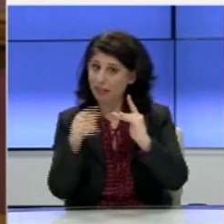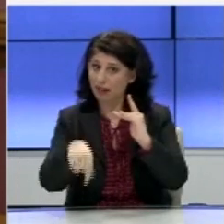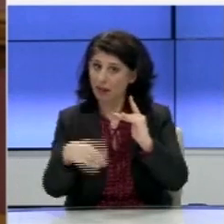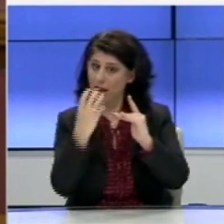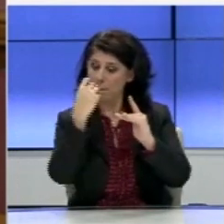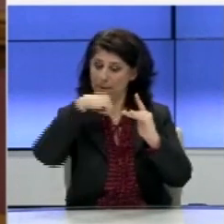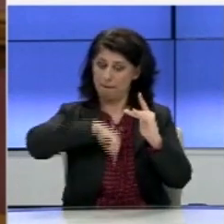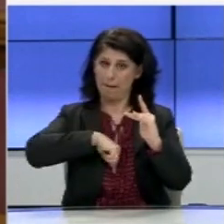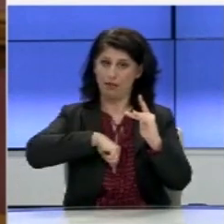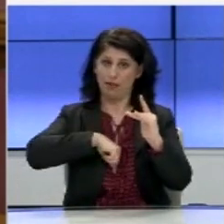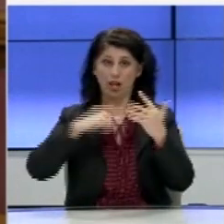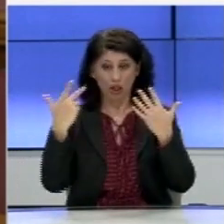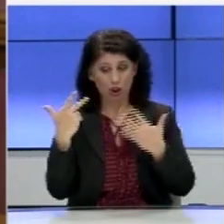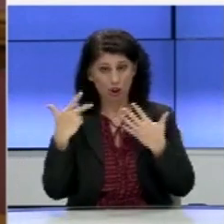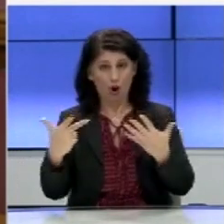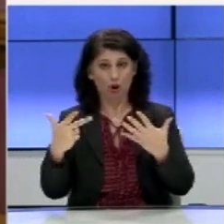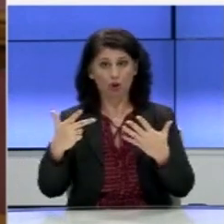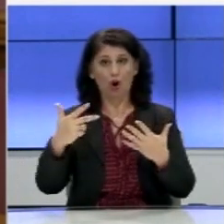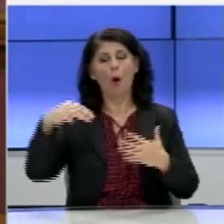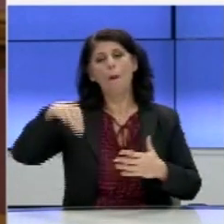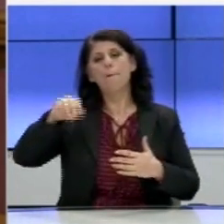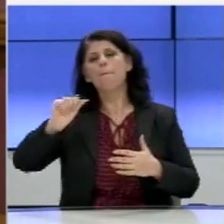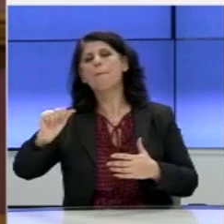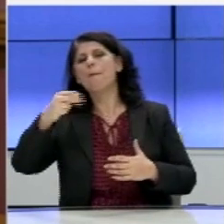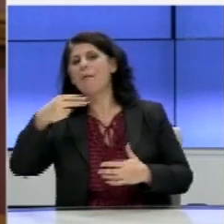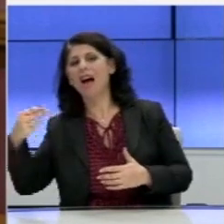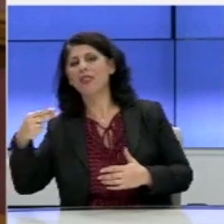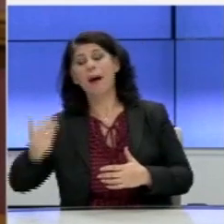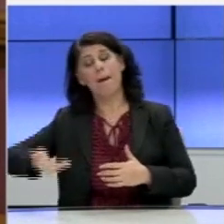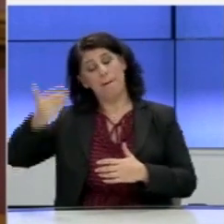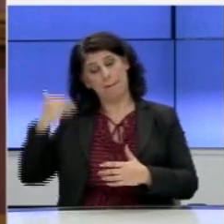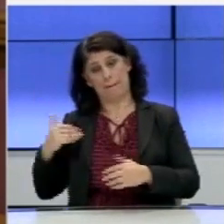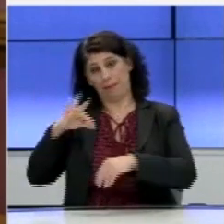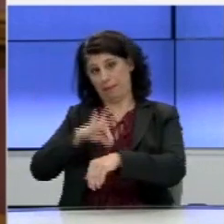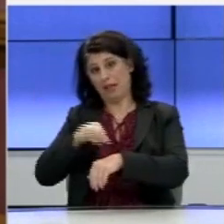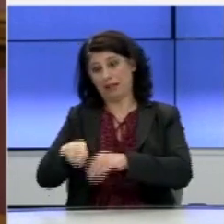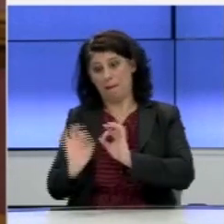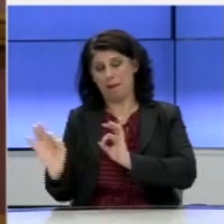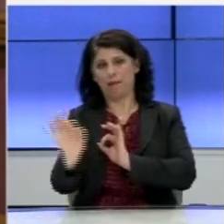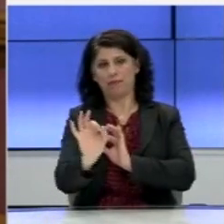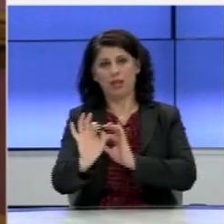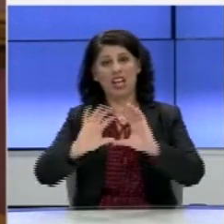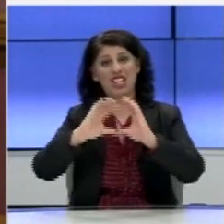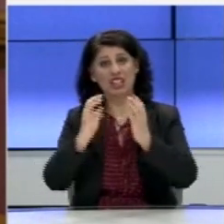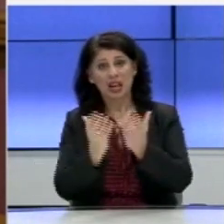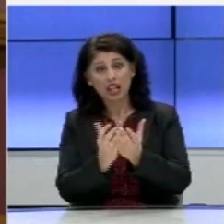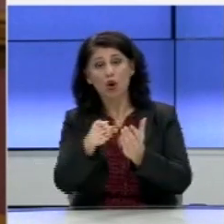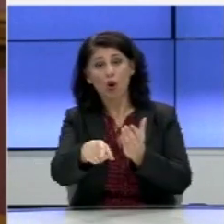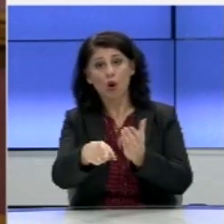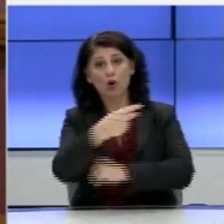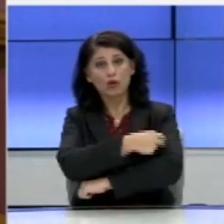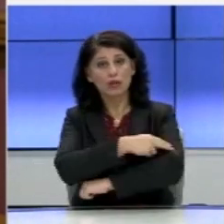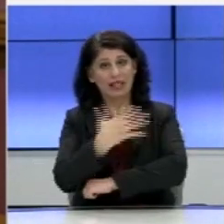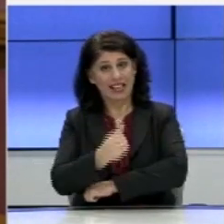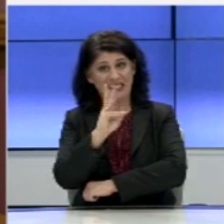και 8 κλίνες ΜΑΦ, που λειτουργούσαν προ-πανδημίας, και ξαφνικά το Γενικό Νοσοκομείο να έχει 31 κρεβάτια